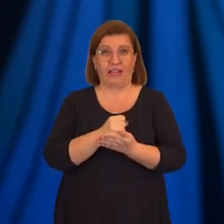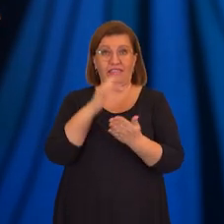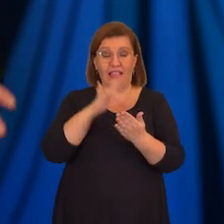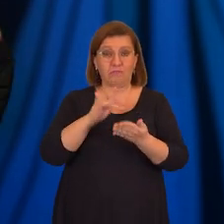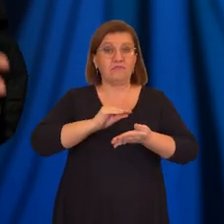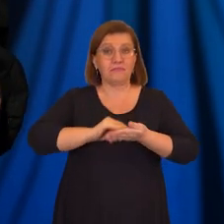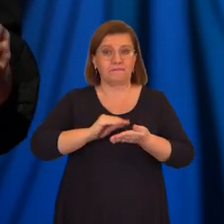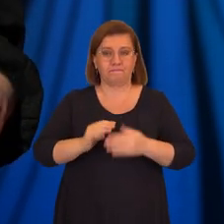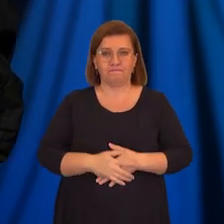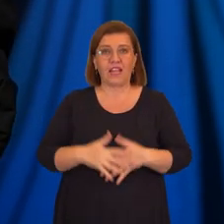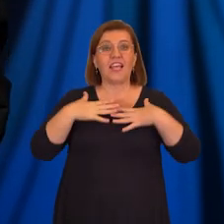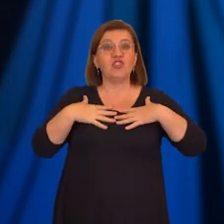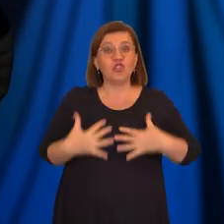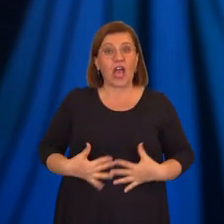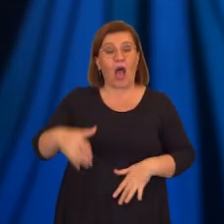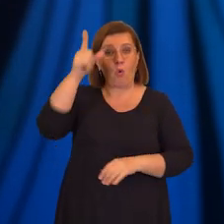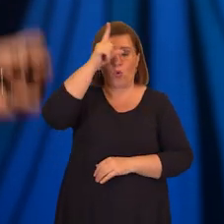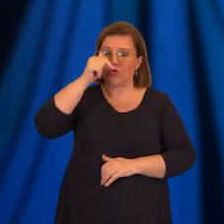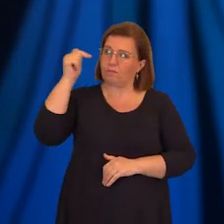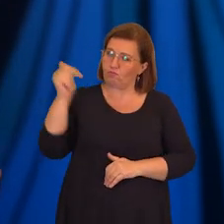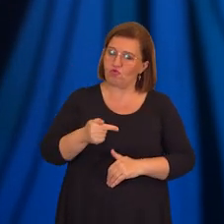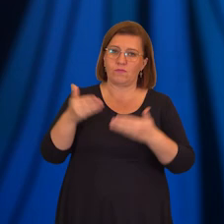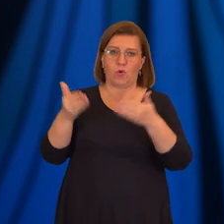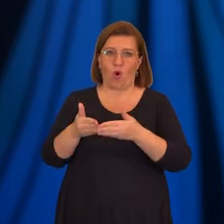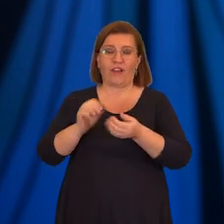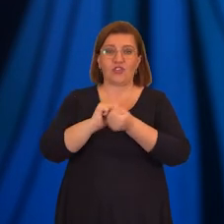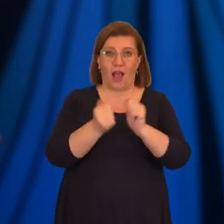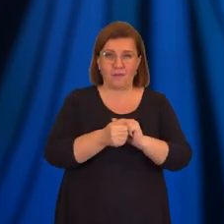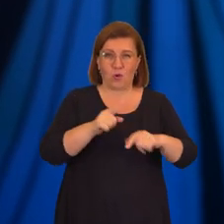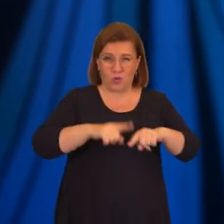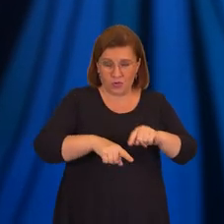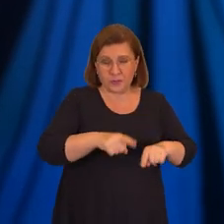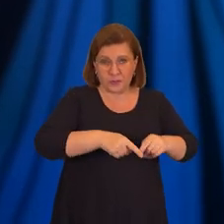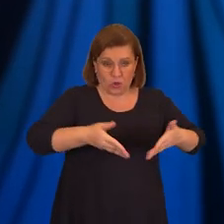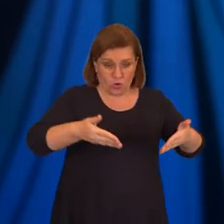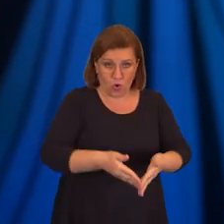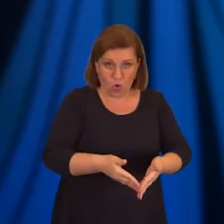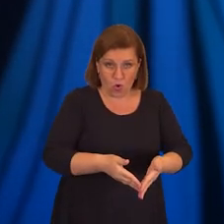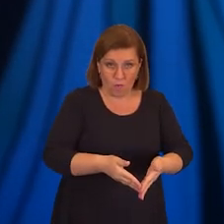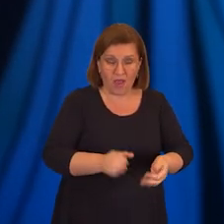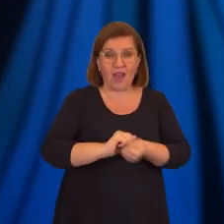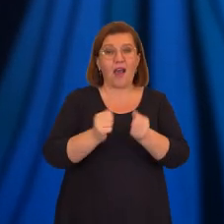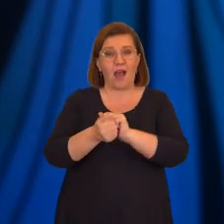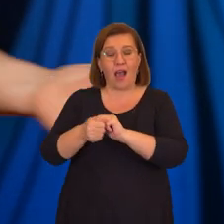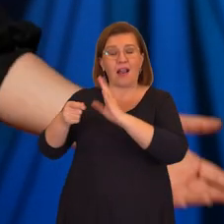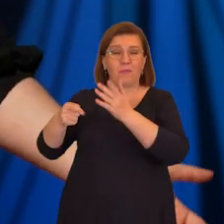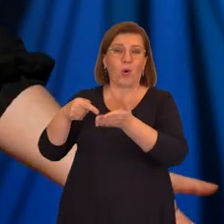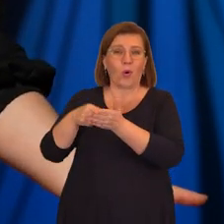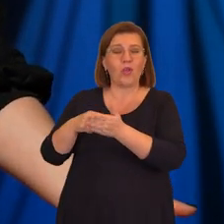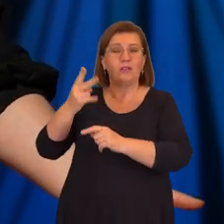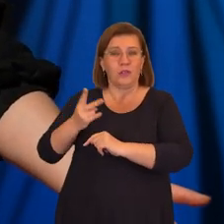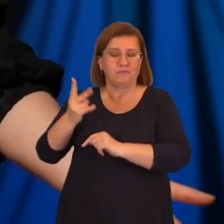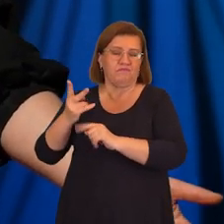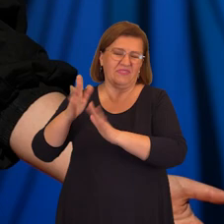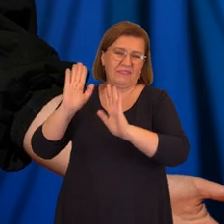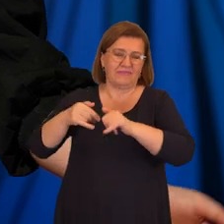której ciało ludzkie należy pochować albo w grobie ziemnym, albo w kolumbarium, czyli na